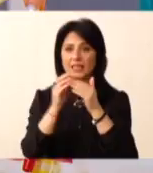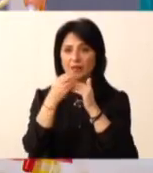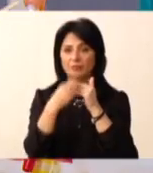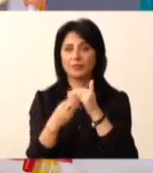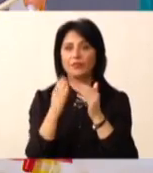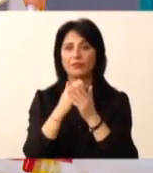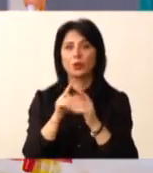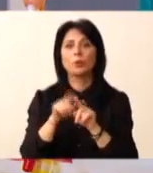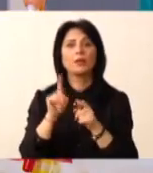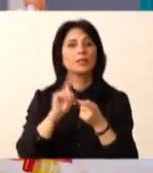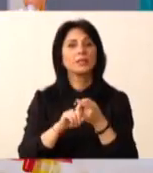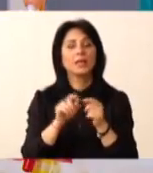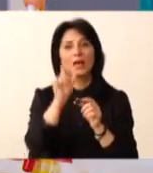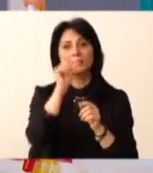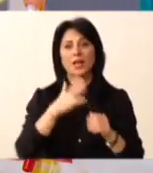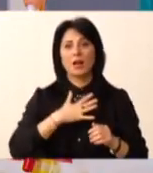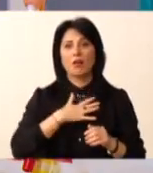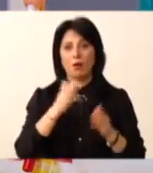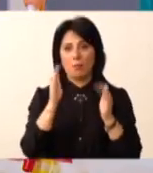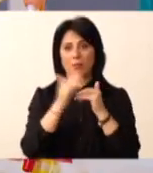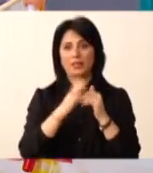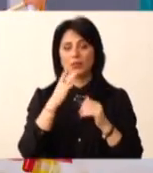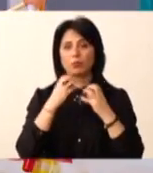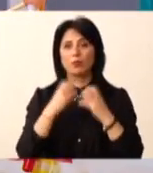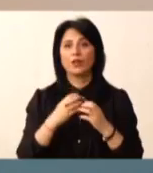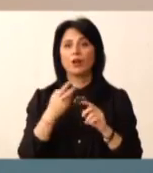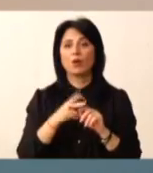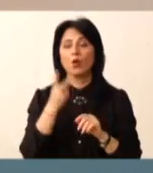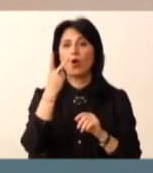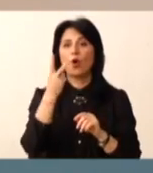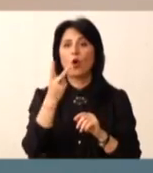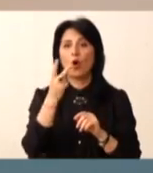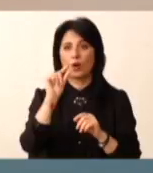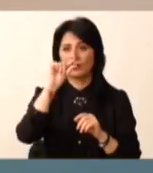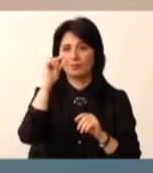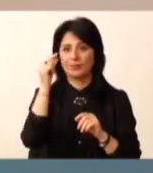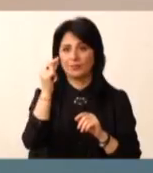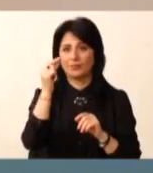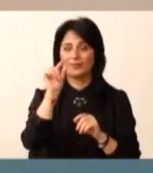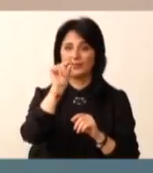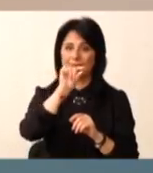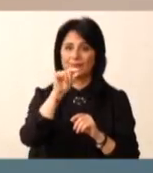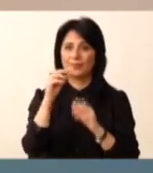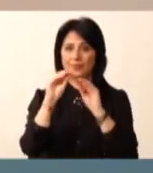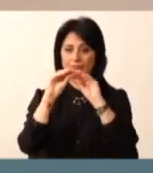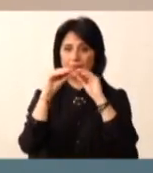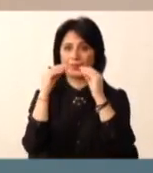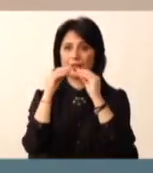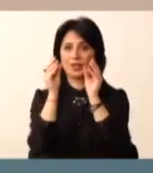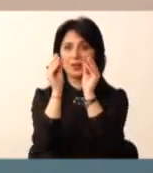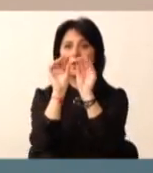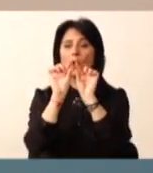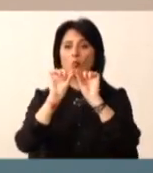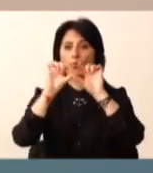ის არის უშუალო ტრახეის წინ და შედგება ორი წილისგან: მარჯვენა წილი, მარცხენა წილი და